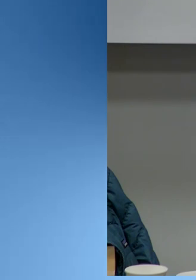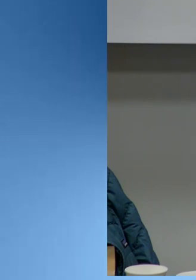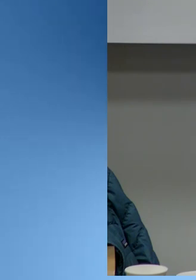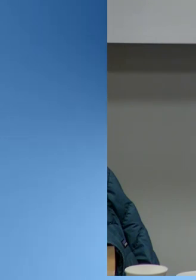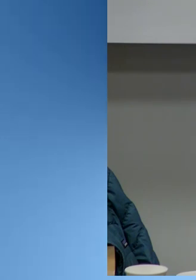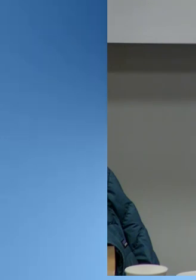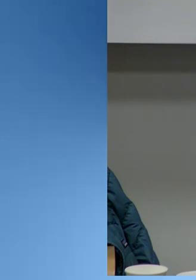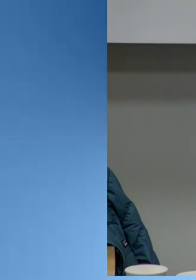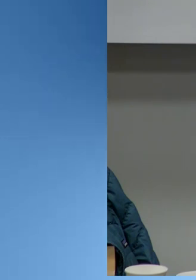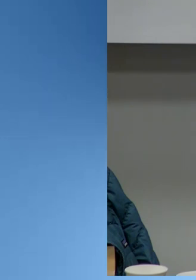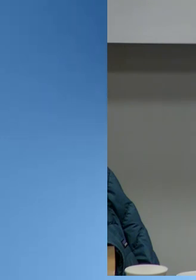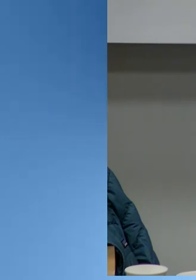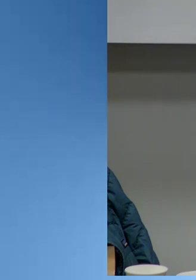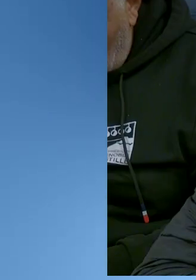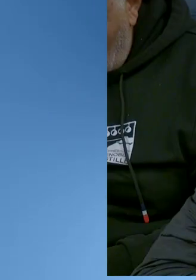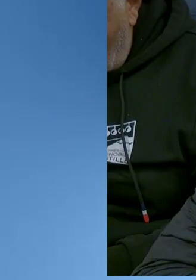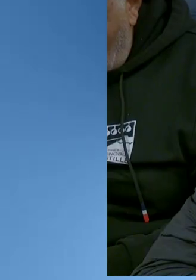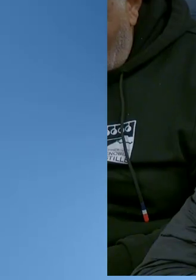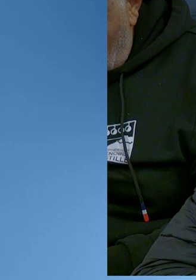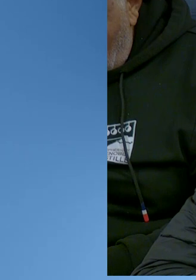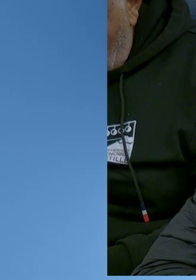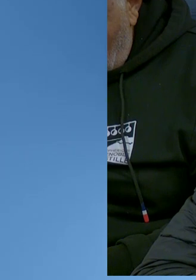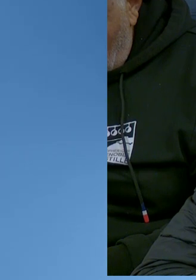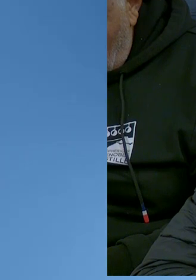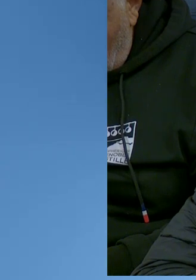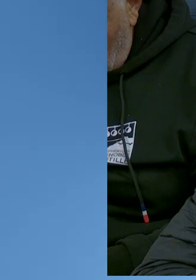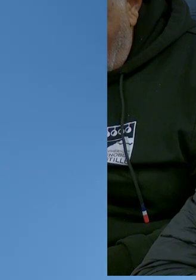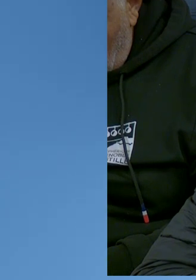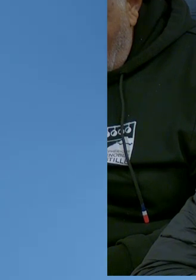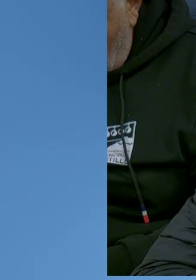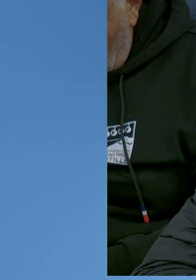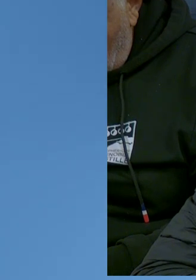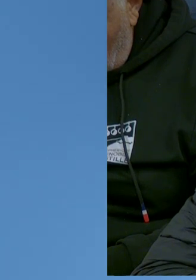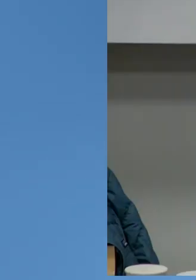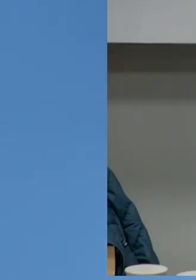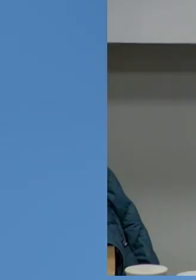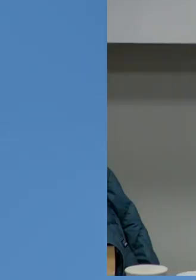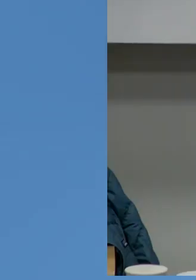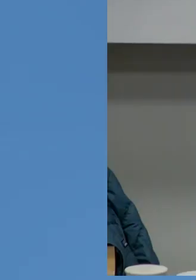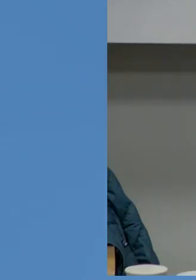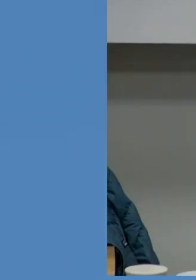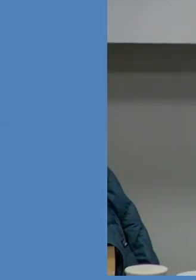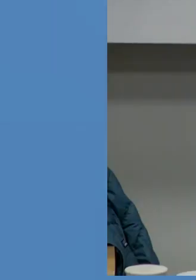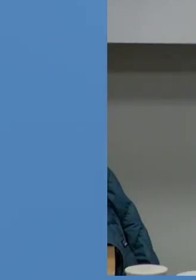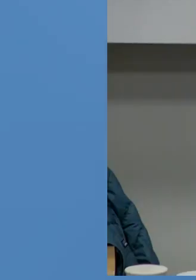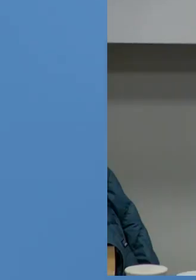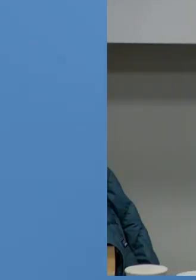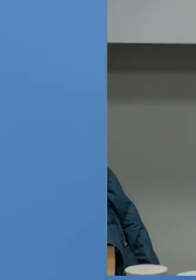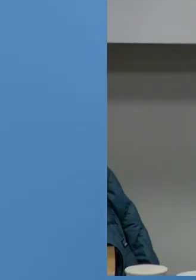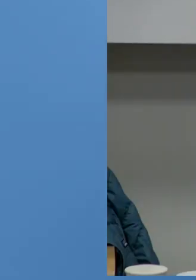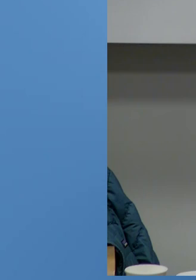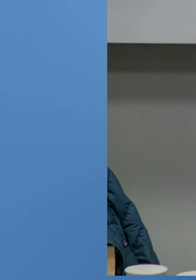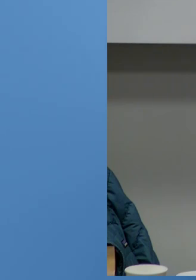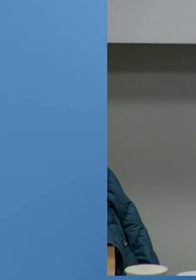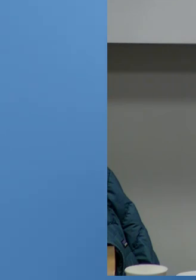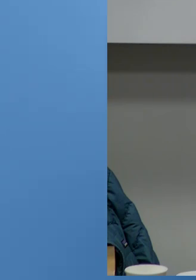de cette situation et qu'il a refusé vous AZ entendu ça non ça j'ai pas entendu je l'ai dit déjà à deux reprise je red une troisième fois il a été proposé